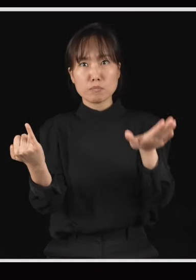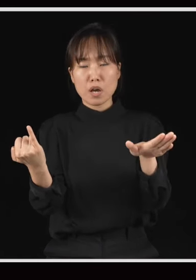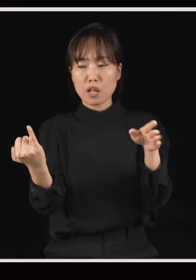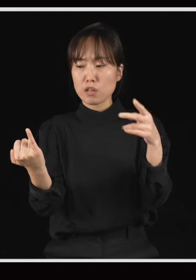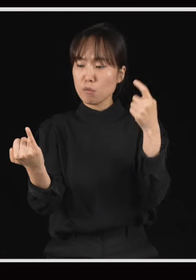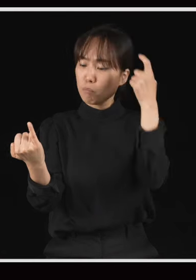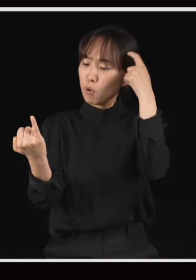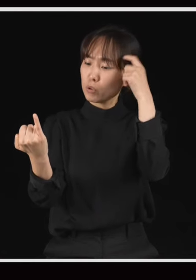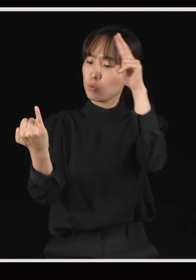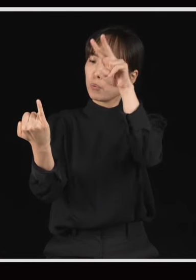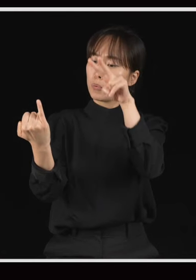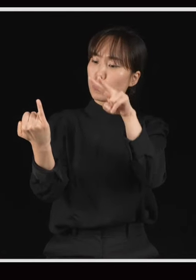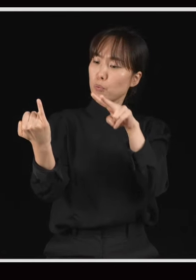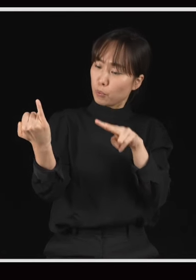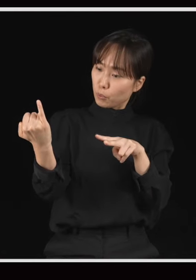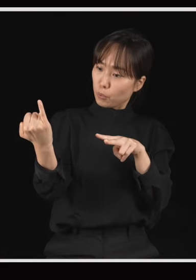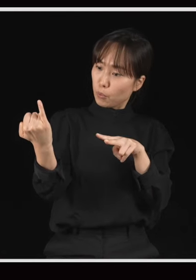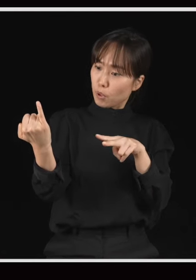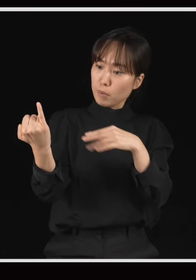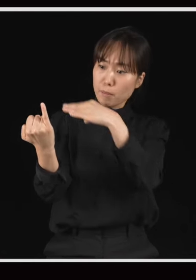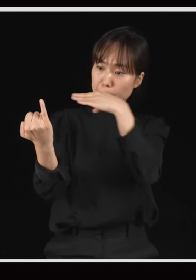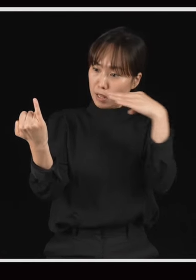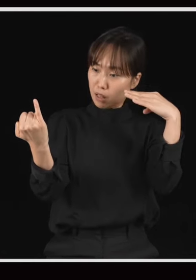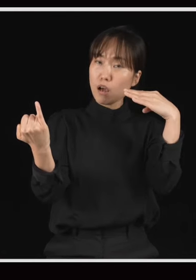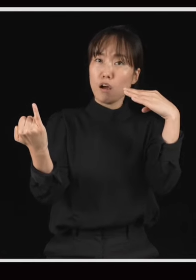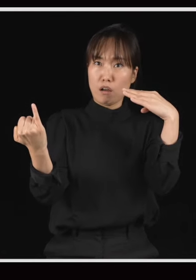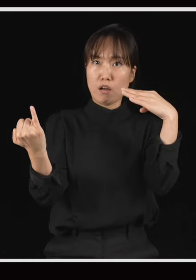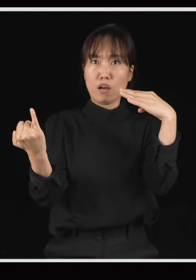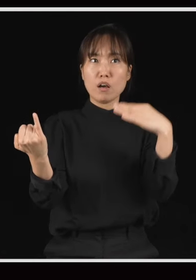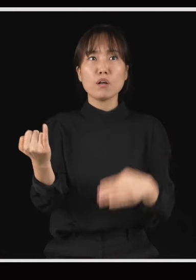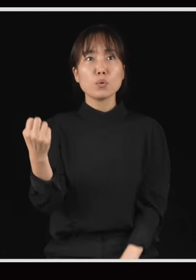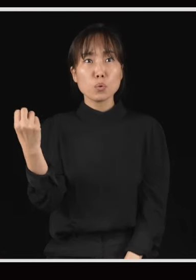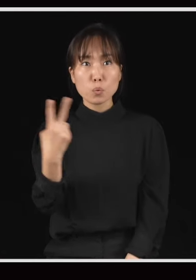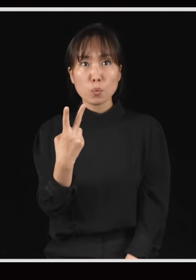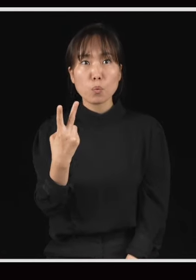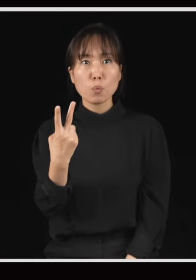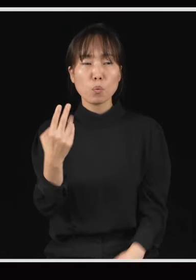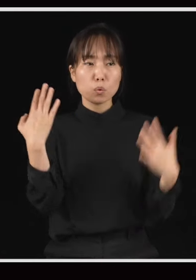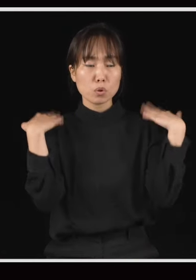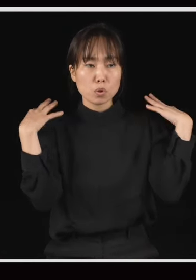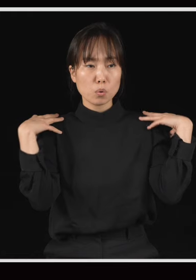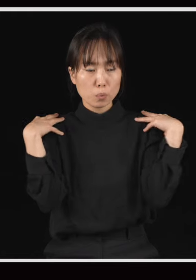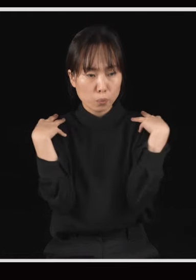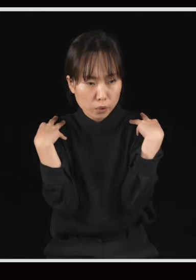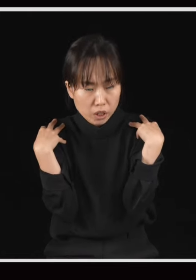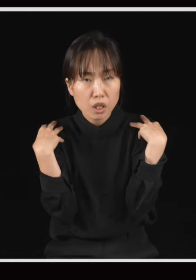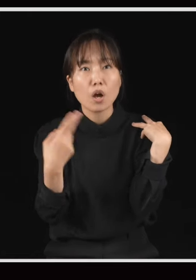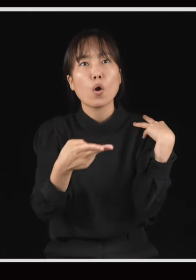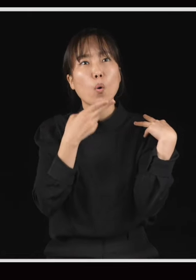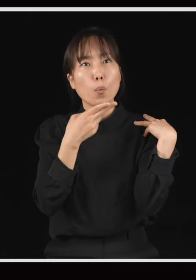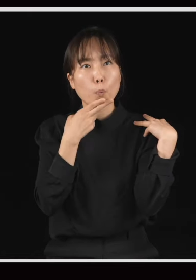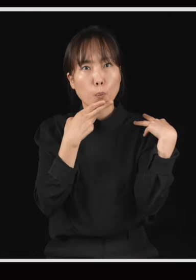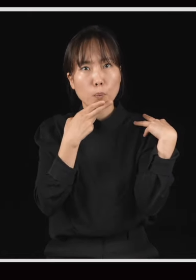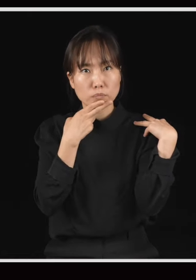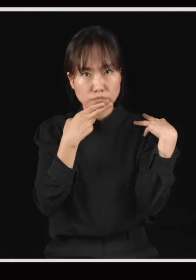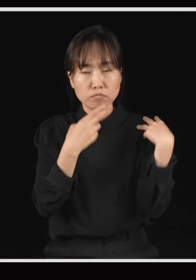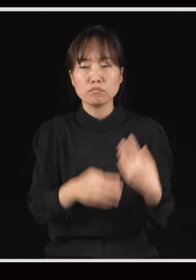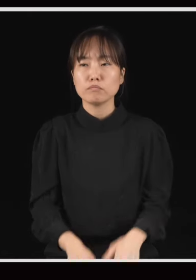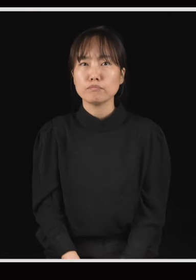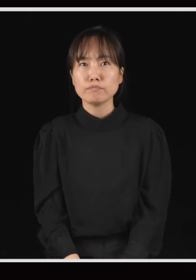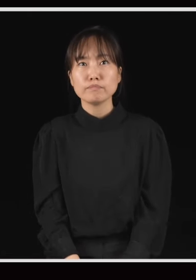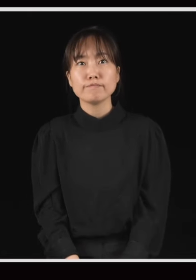하지만 전체적으로 발부터 정수리까지가 일직선이 되고, 그리고 과도하게 이렇게 꼽추